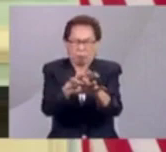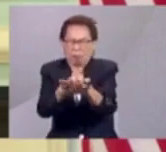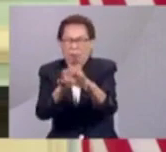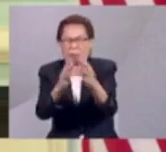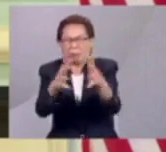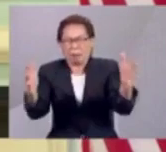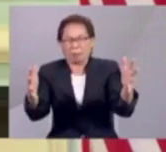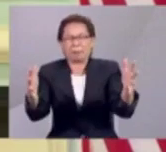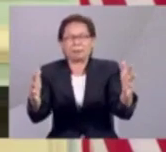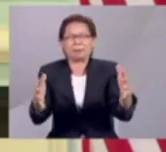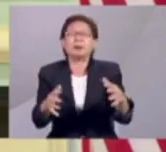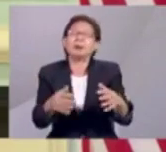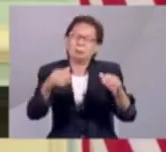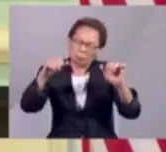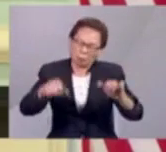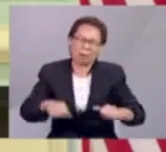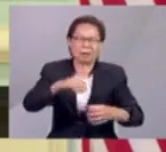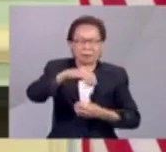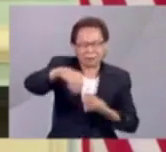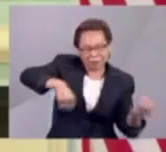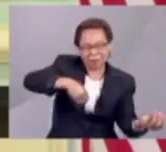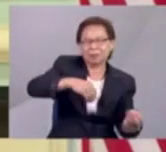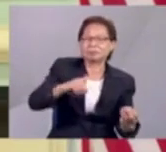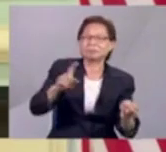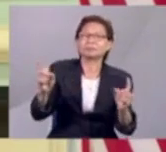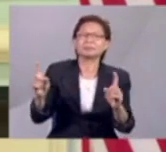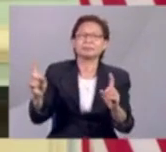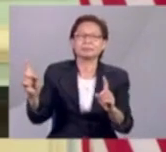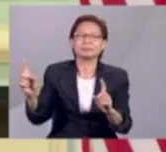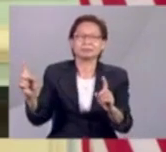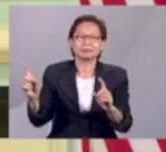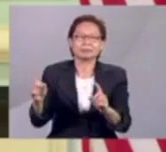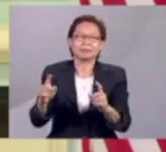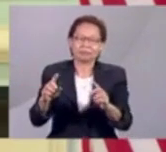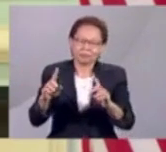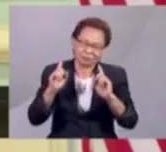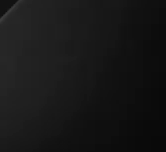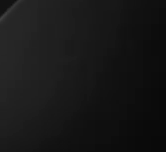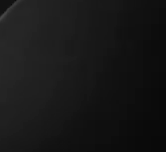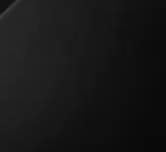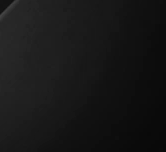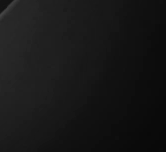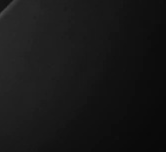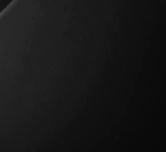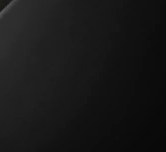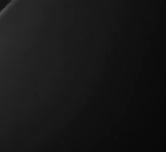bergile-gile untuk pergi ke kawasan tanah perkuburan.